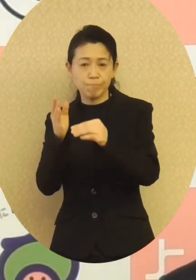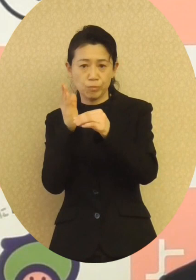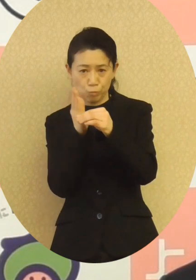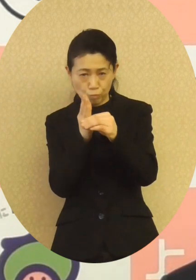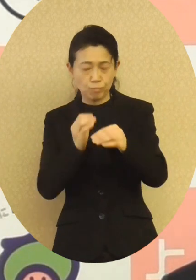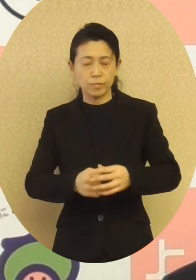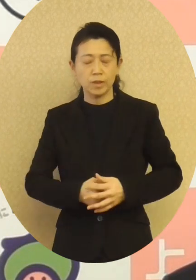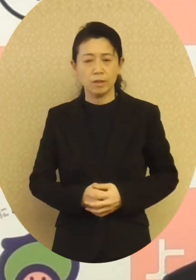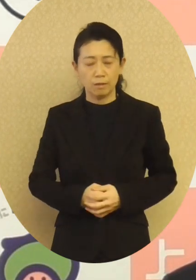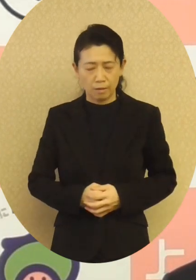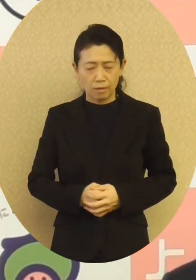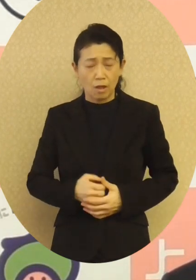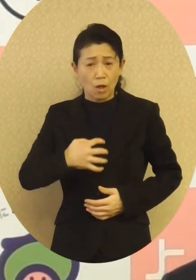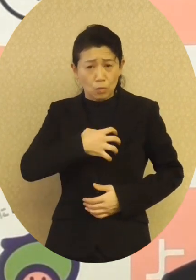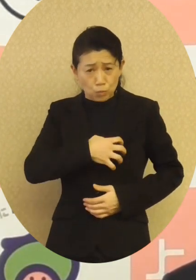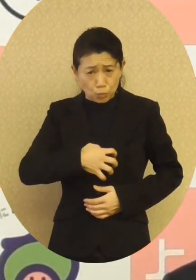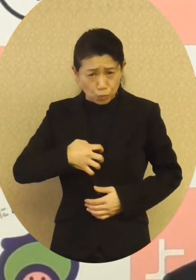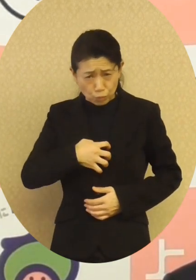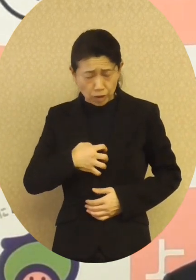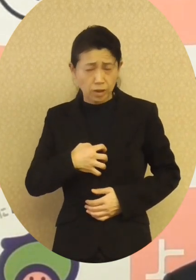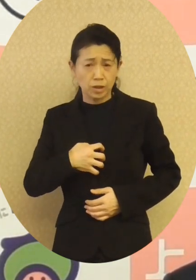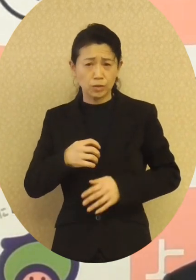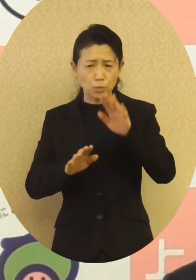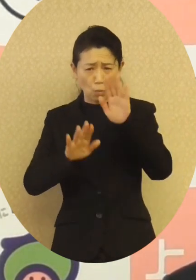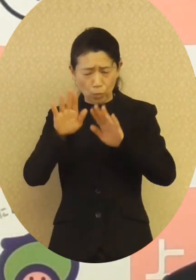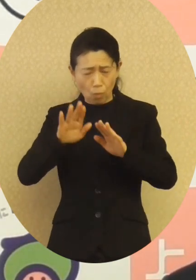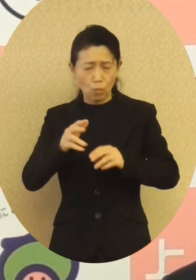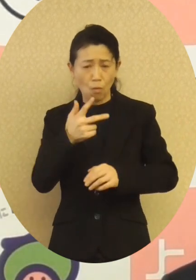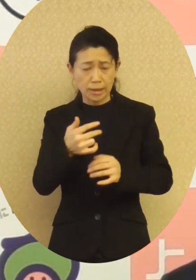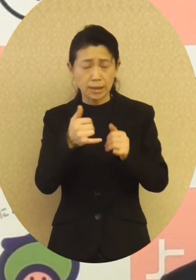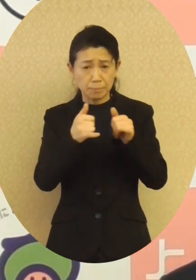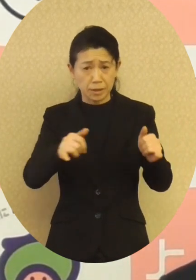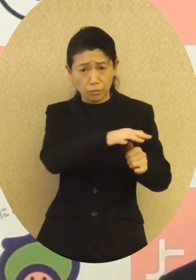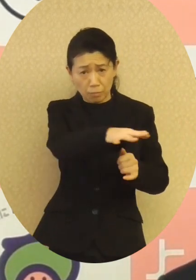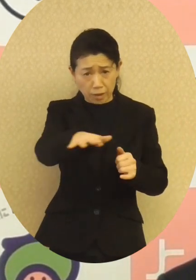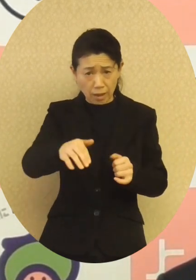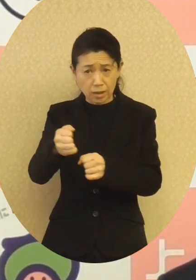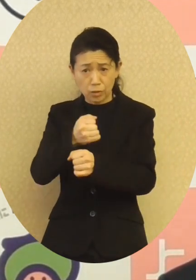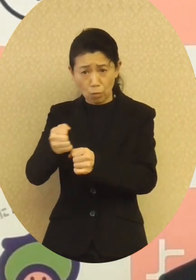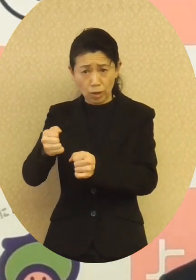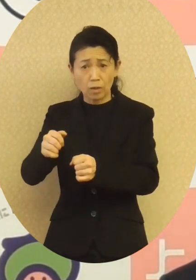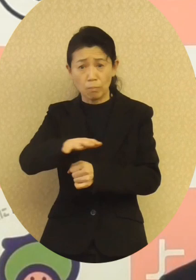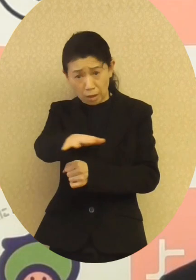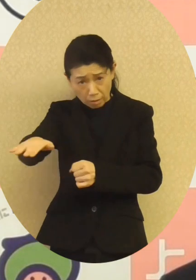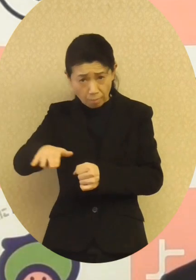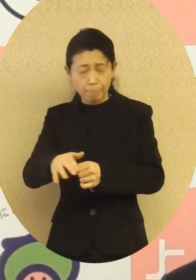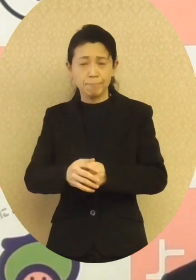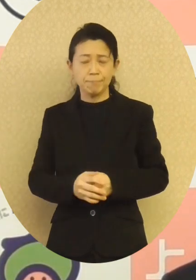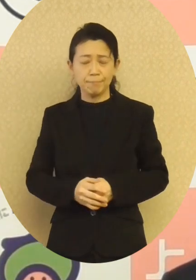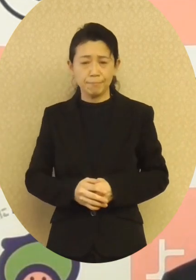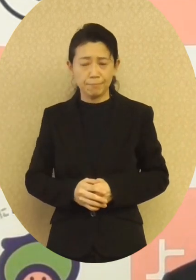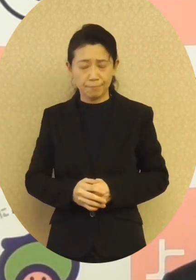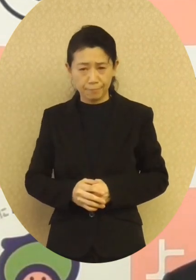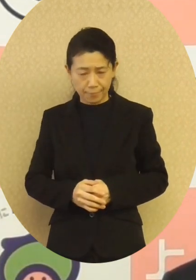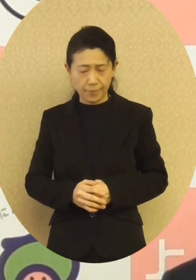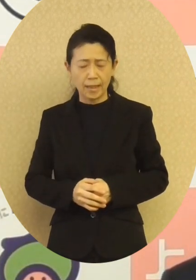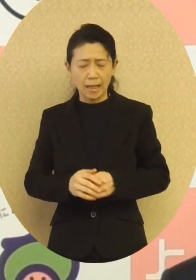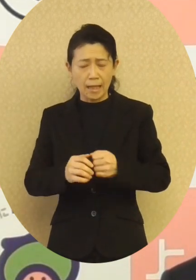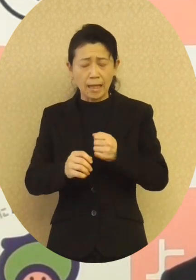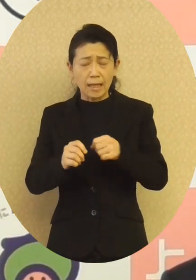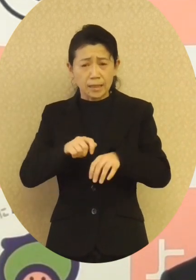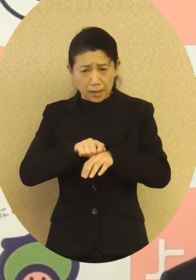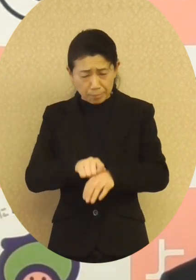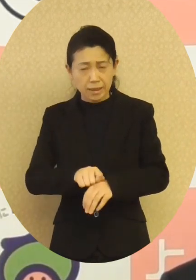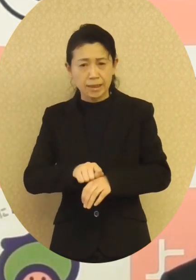ているところです。苦しい状況に置かれている市民や事業者の皆様、そして